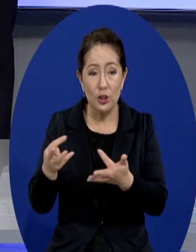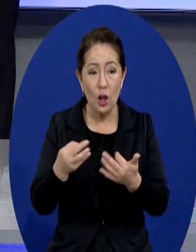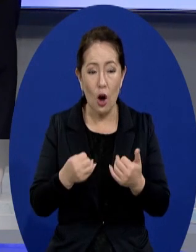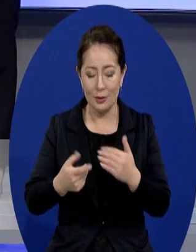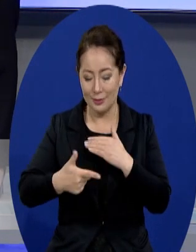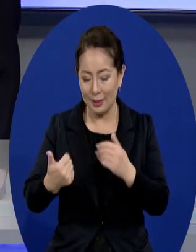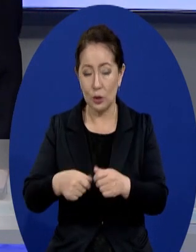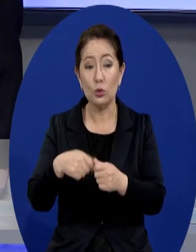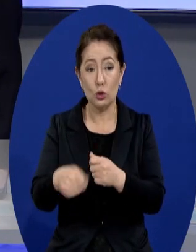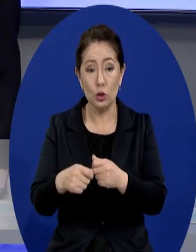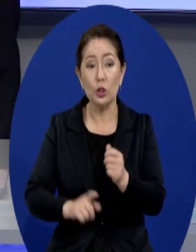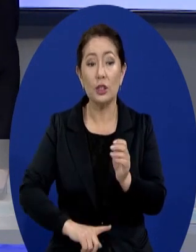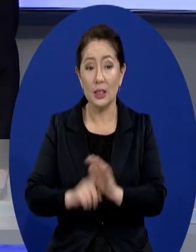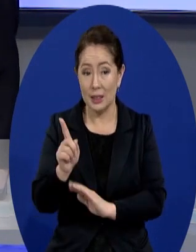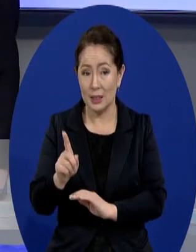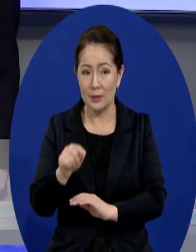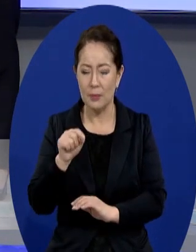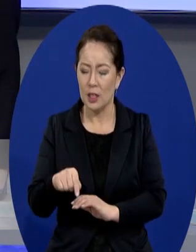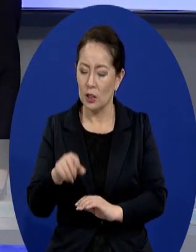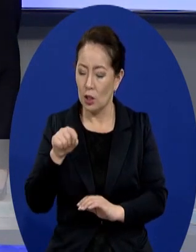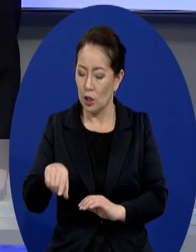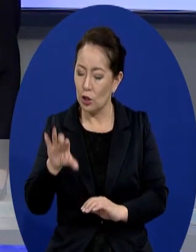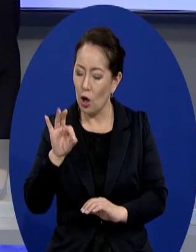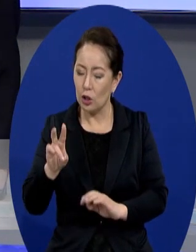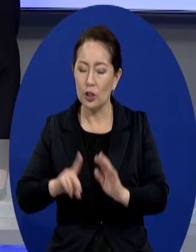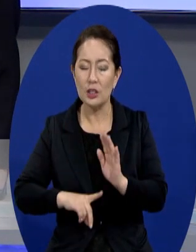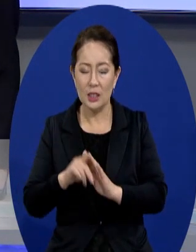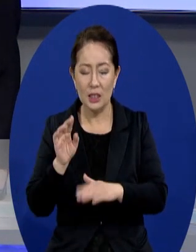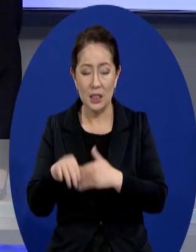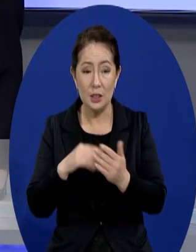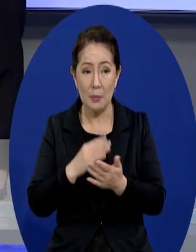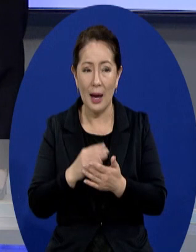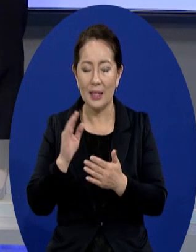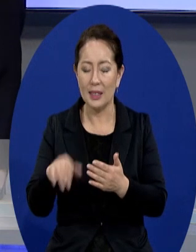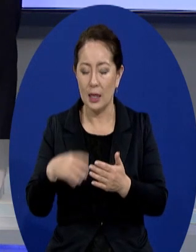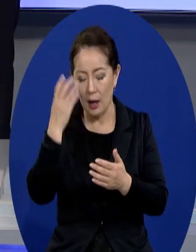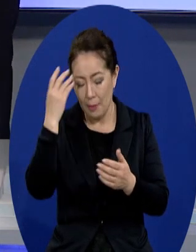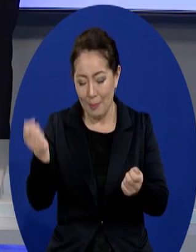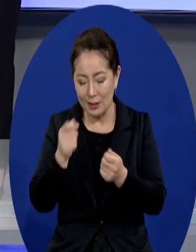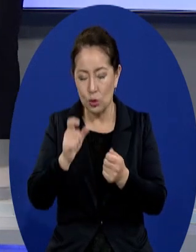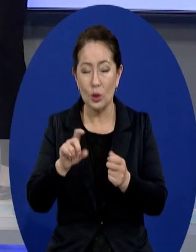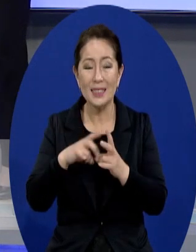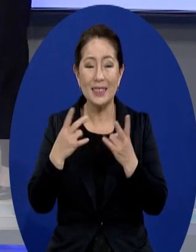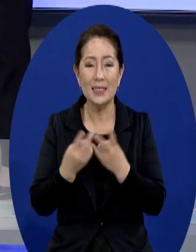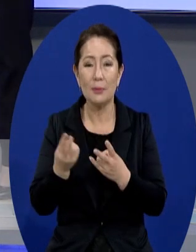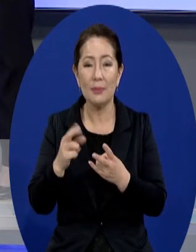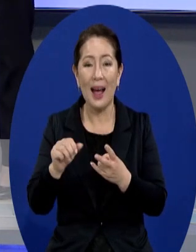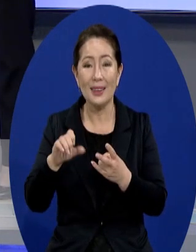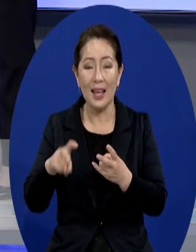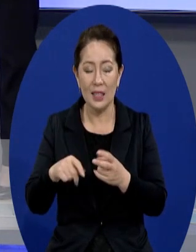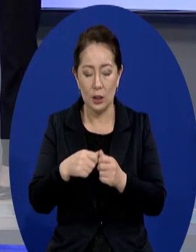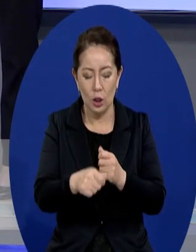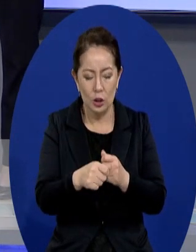төлж эхэлсэн. За энэ бол энэ оноос хэрэгжиж эхэлсэн үзүүлэлт. За малчны нийгмийн даатгалын шимтгэлийн